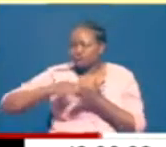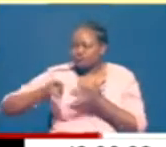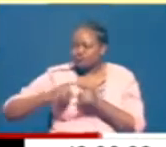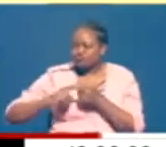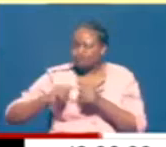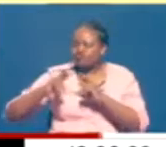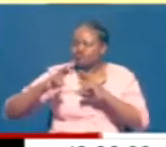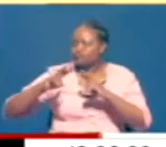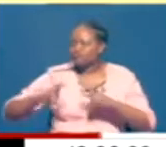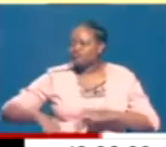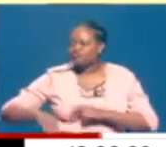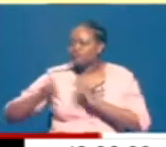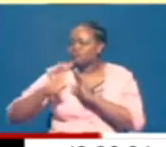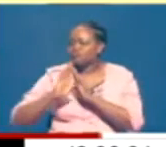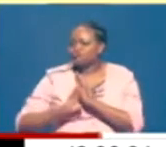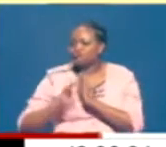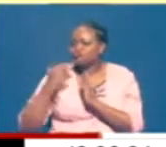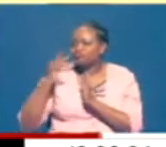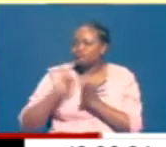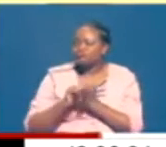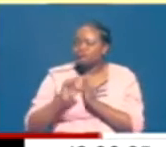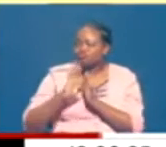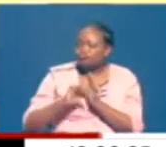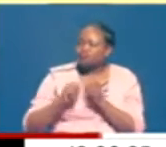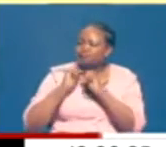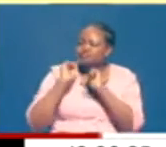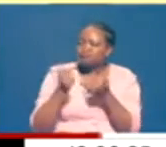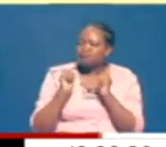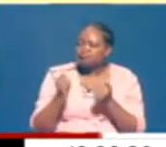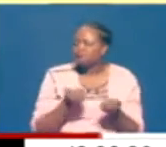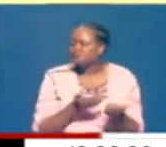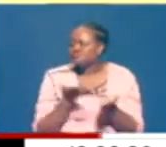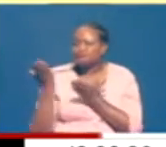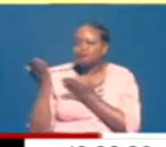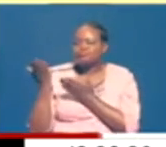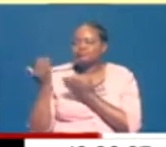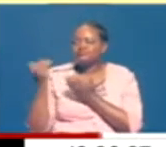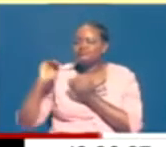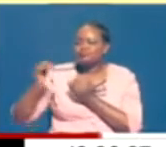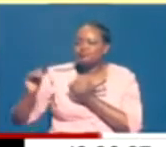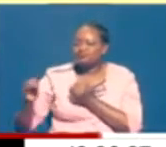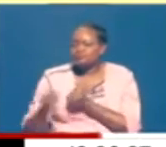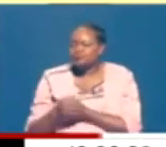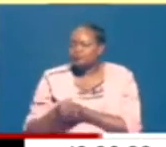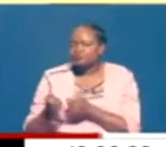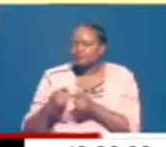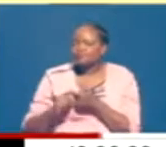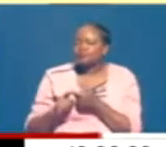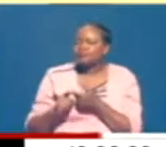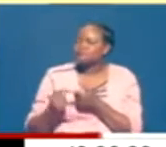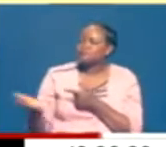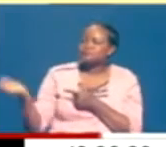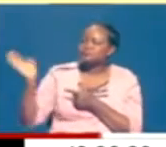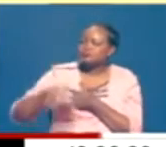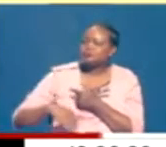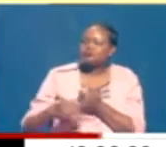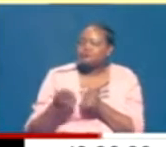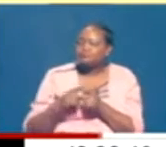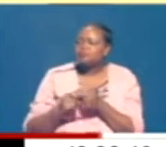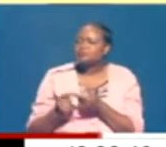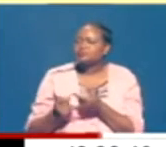wakaangalia ile bill, wakaona kwamba hiyo bill iko sawa, wakaipeleka pale kwa counties, wakarudishiwa, wakaipeleka